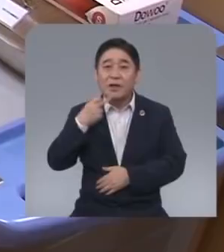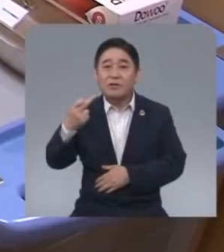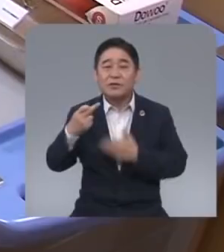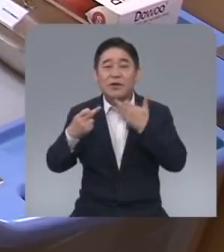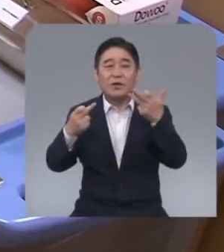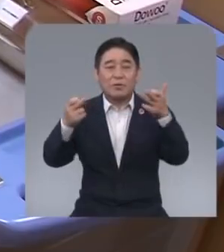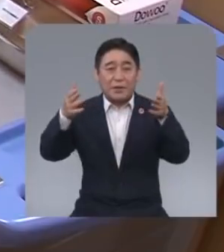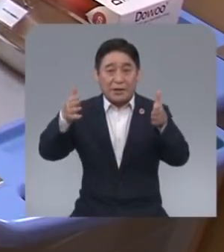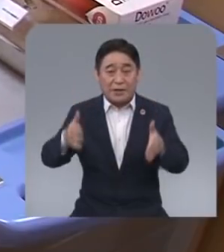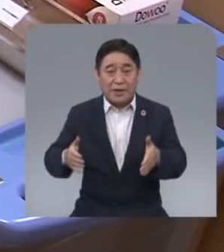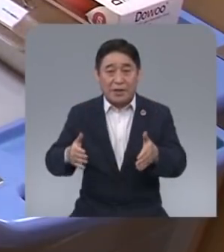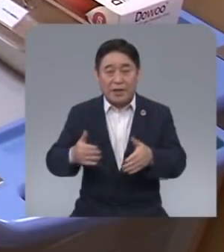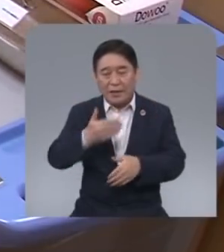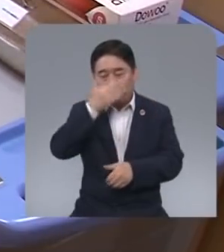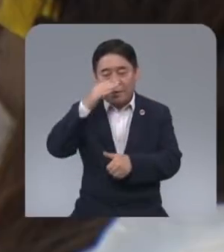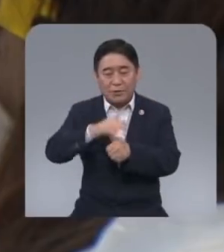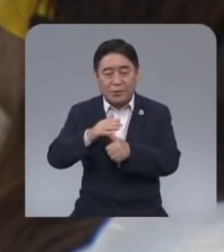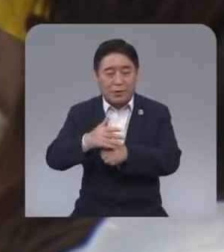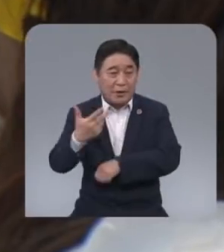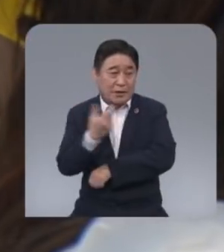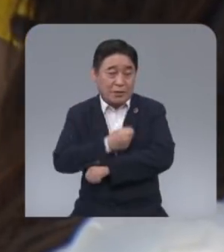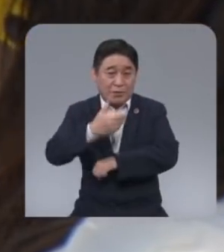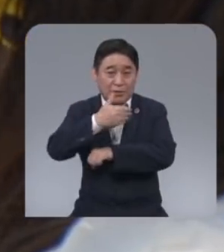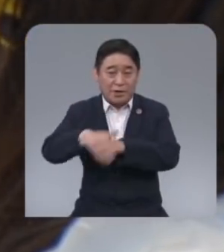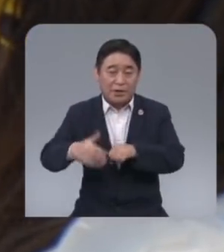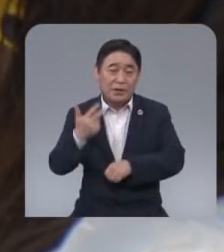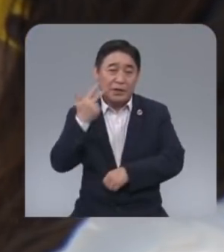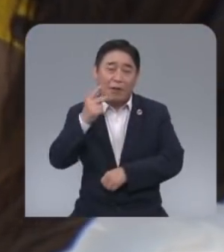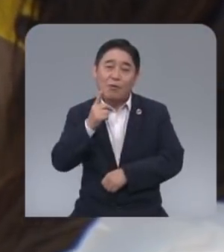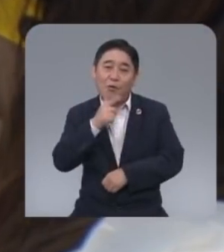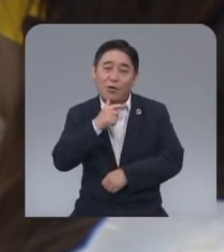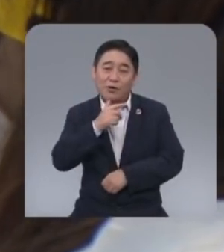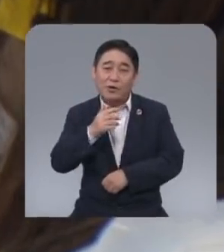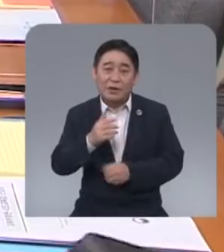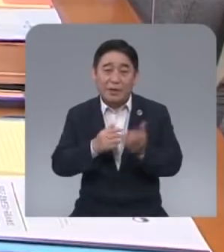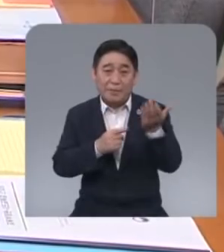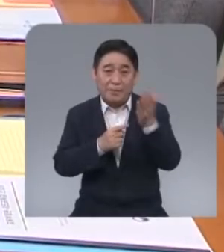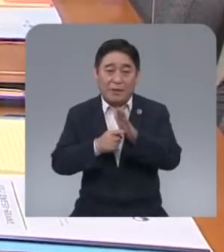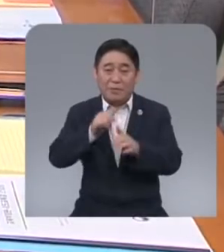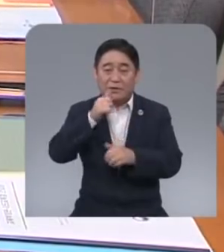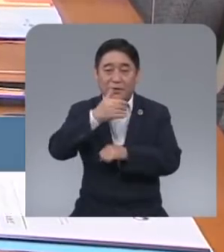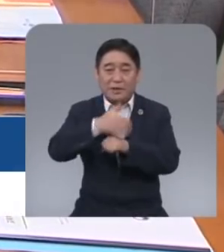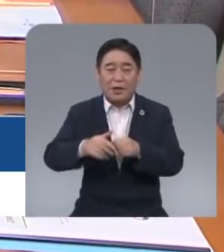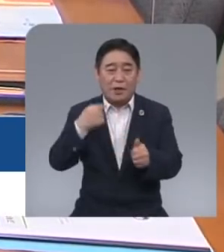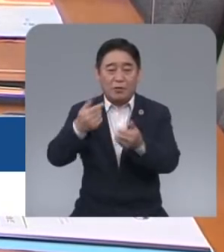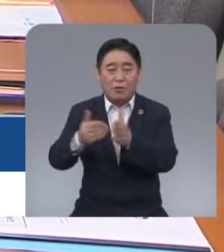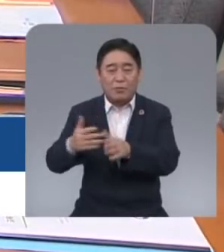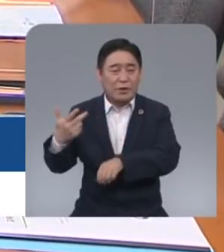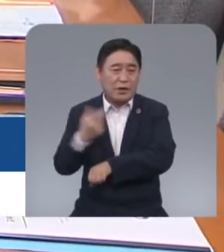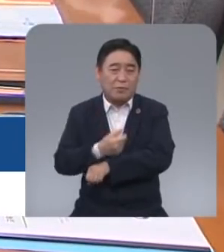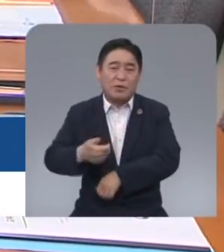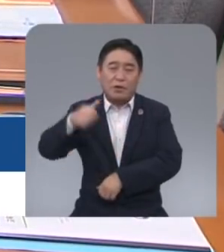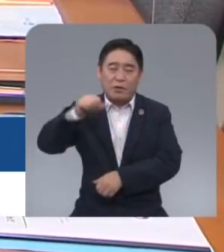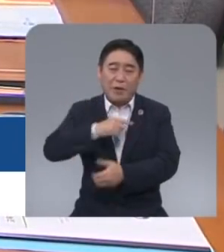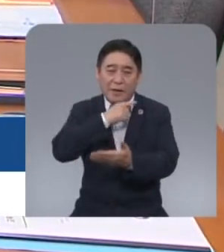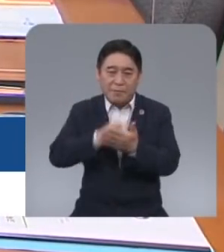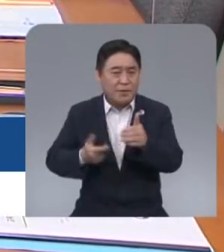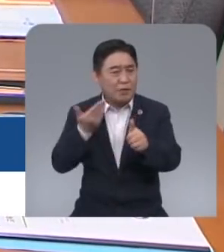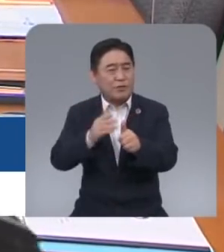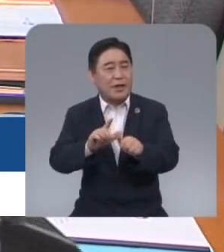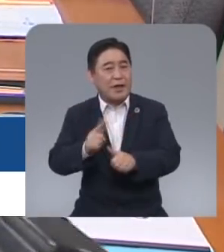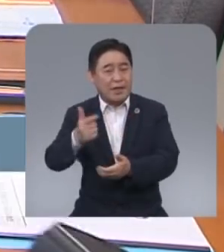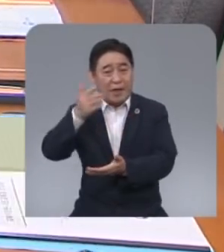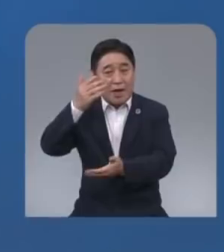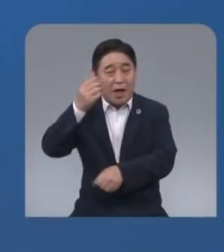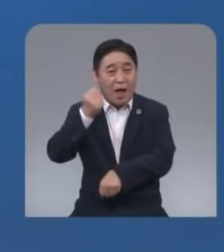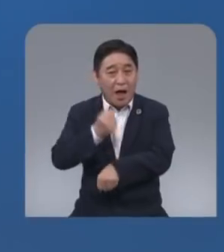12살에서 17살 사이 소아청소년 접종 계획은 다음 주 월요일 나올 예정인데 교육부는 접종 여부에 불이익이 없도록 해달라고